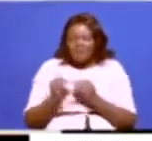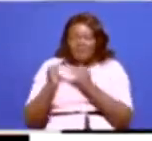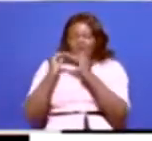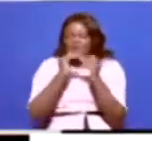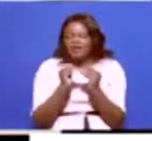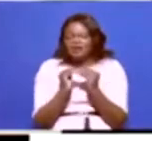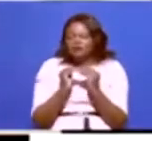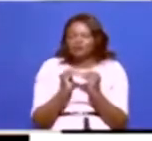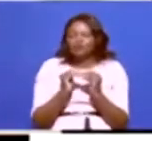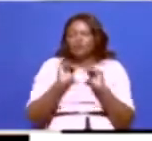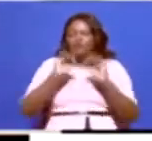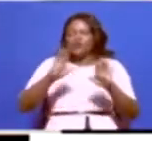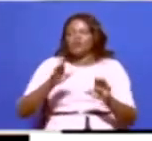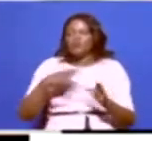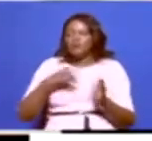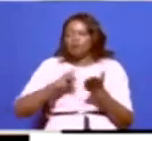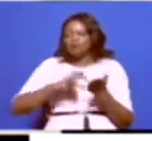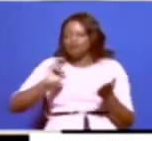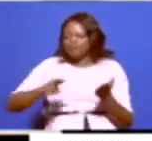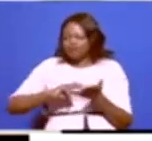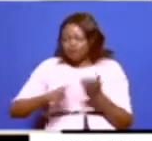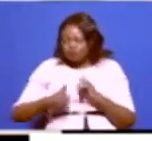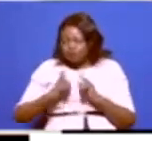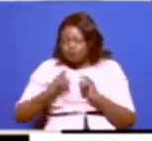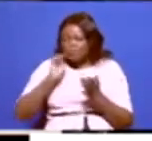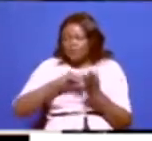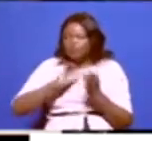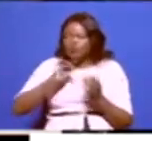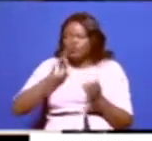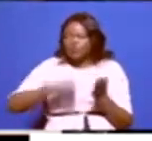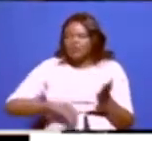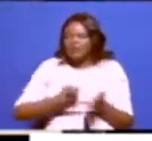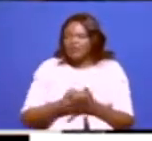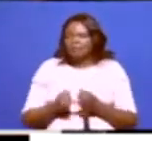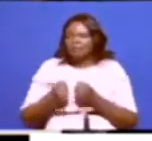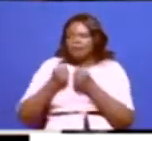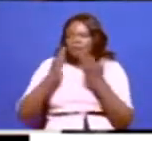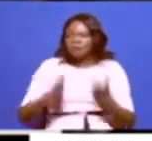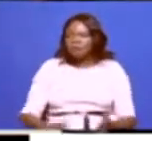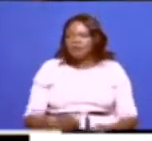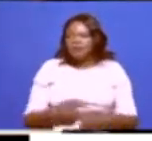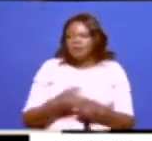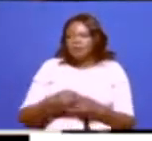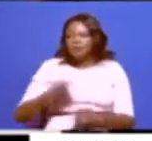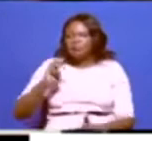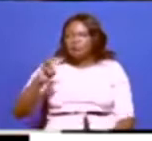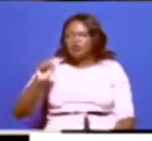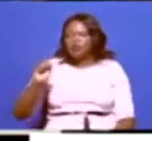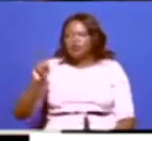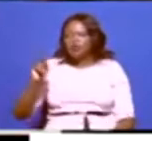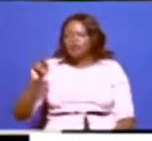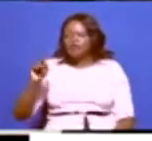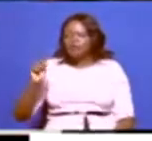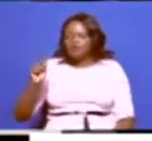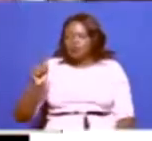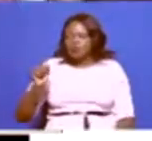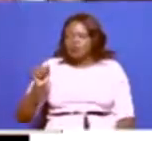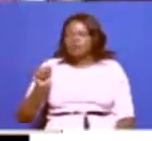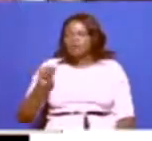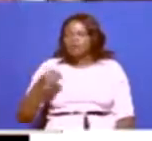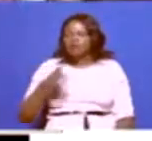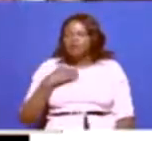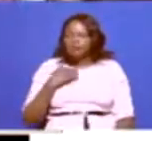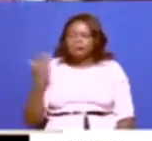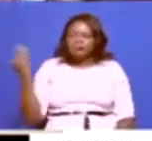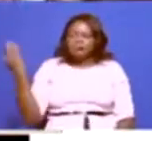fallout. Speaking in Machakos Town, Makau alleged that his challenger Wavinya Ndeti was rooting for direct nomination, a route that may